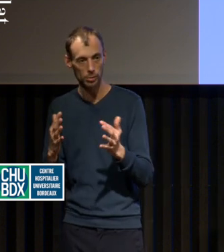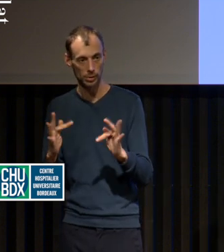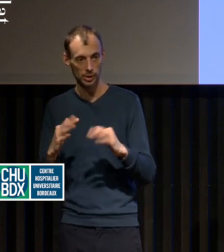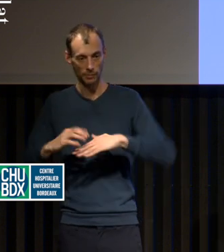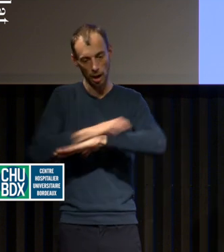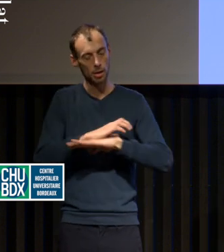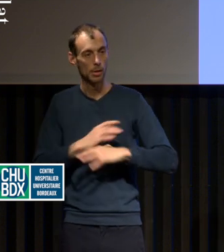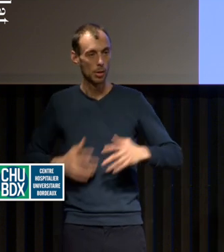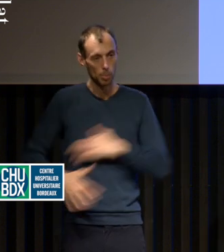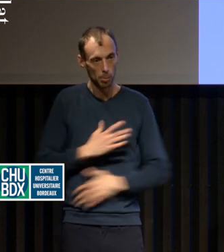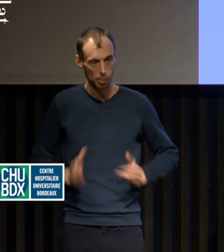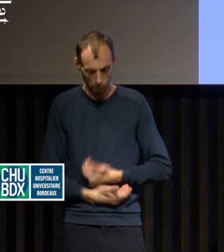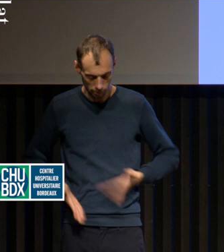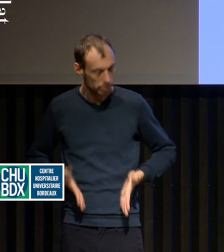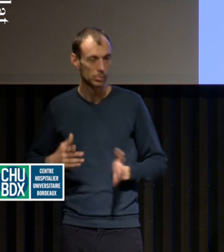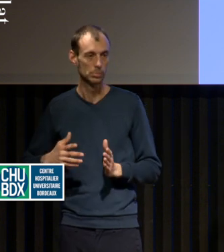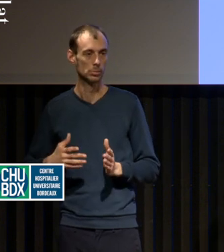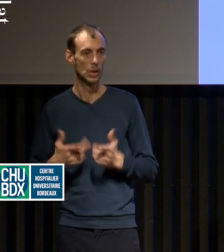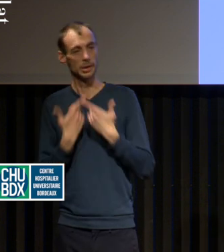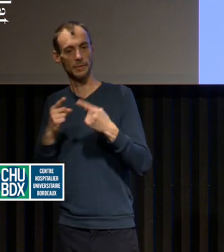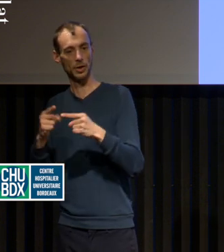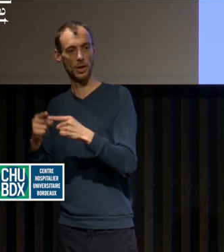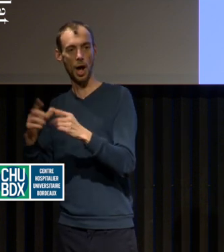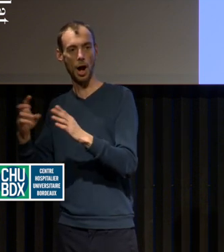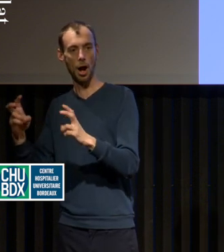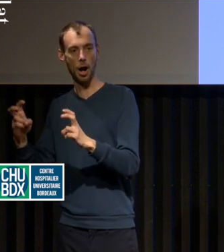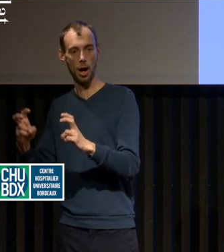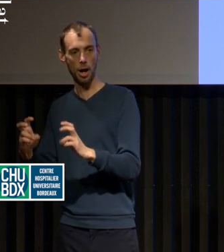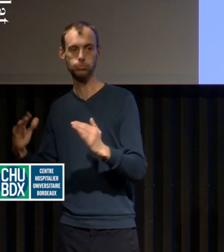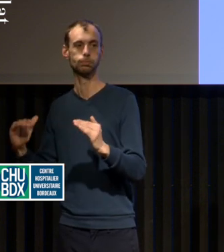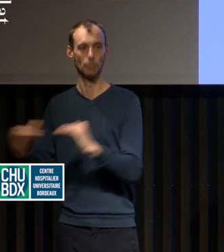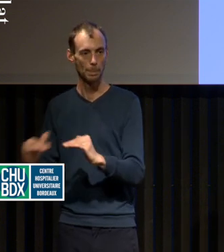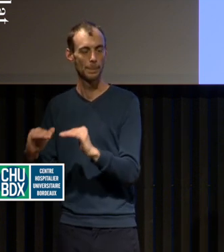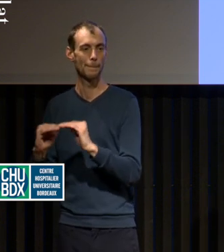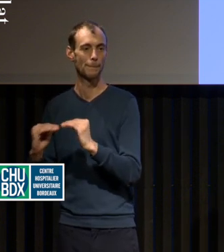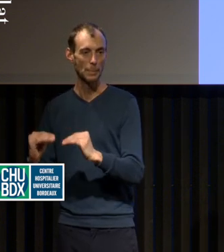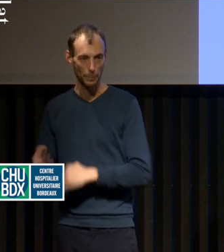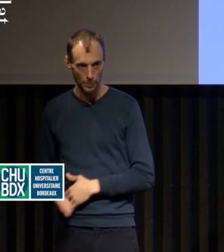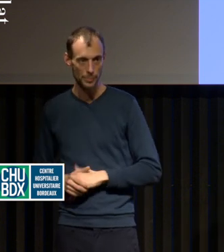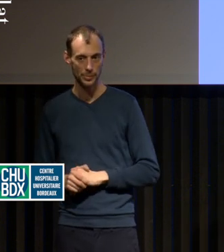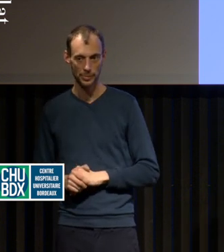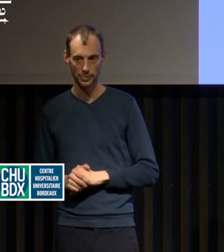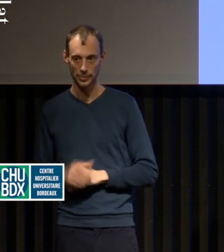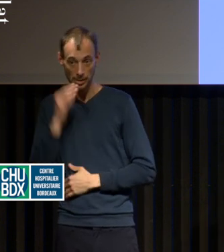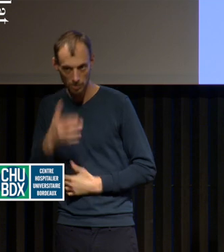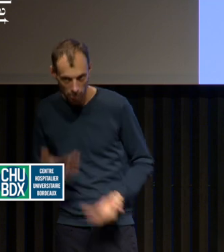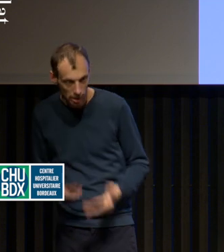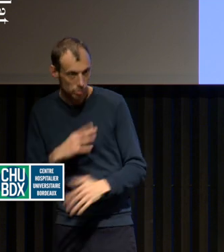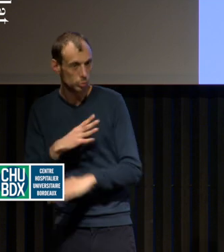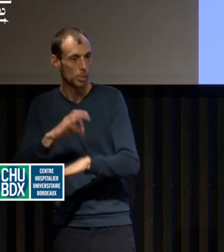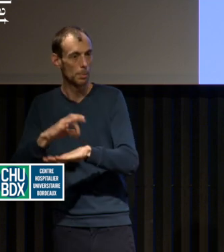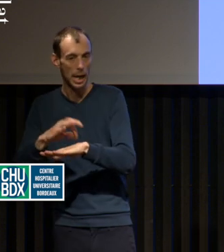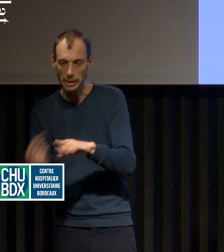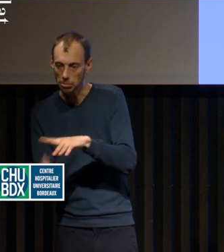microbiote. Et c'est là où il y a beaucoup aujourd'hui de pistes de recherche sur des maladies qu'on voit apparaître et